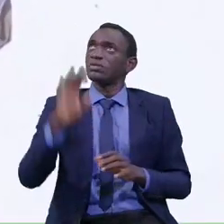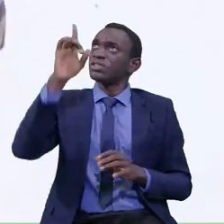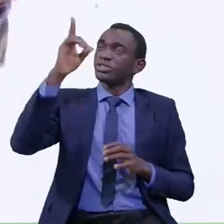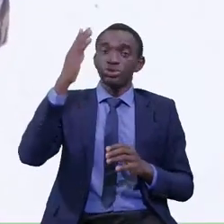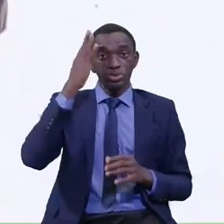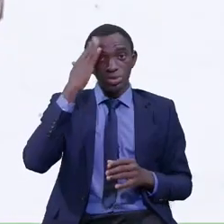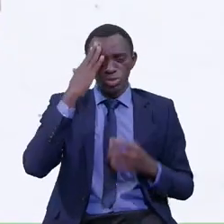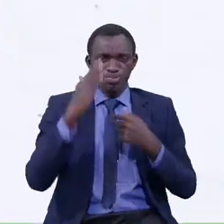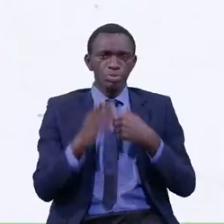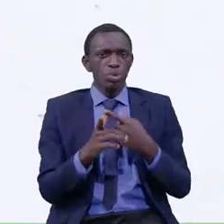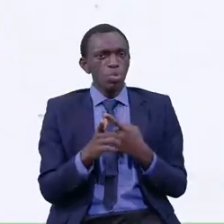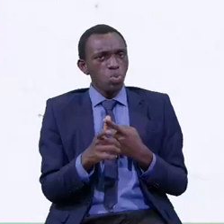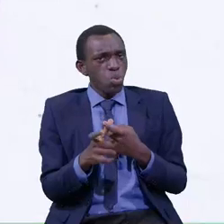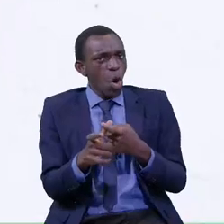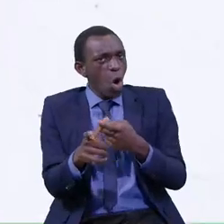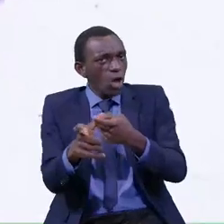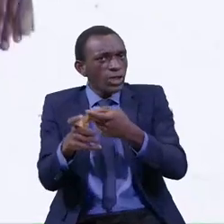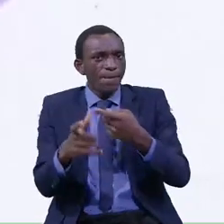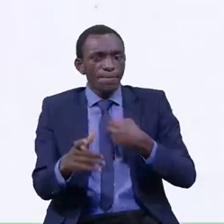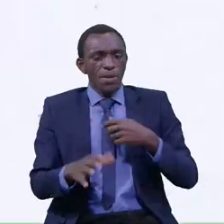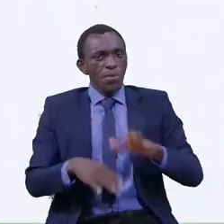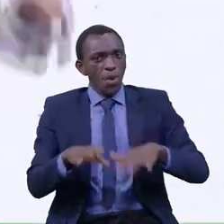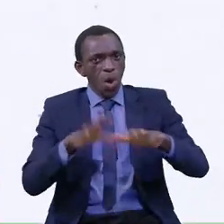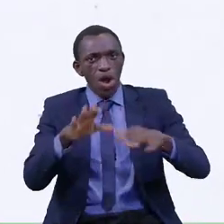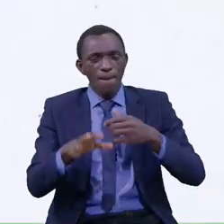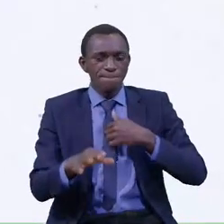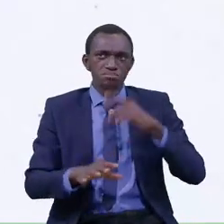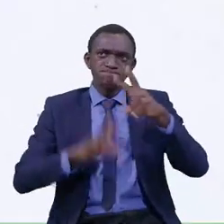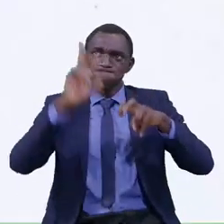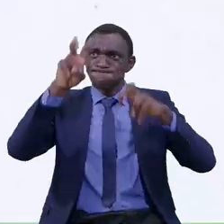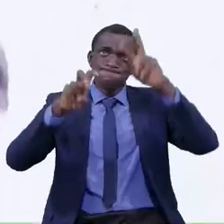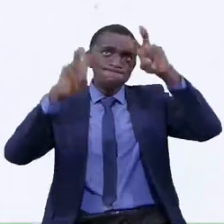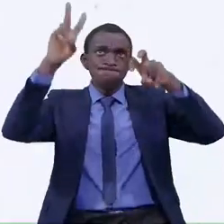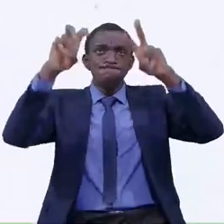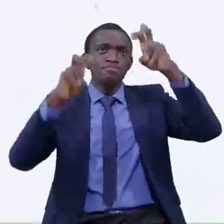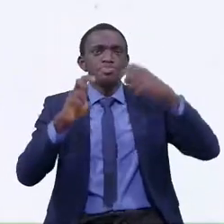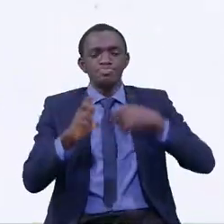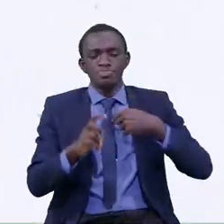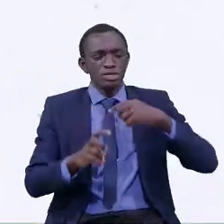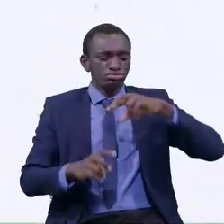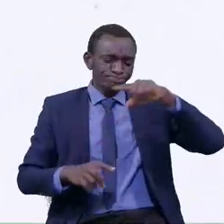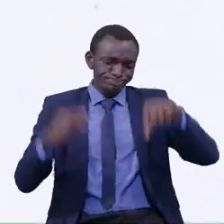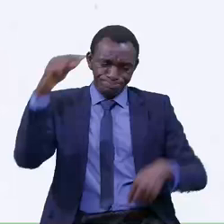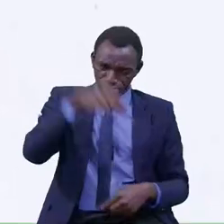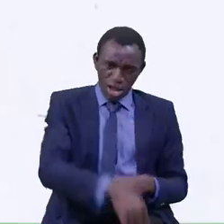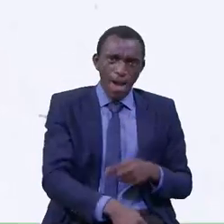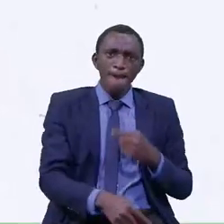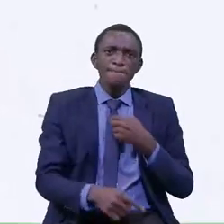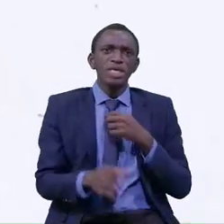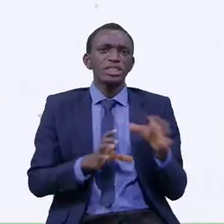que j'ai couru, j'ai travaillé, j'ai couru, j'ai fait beaucoup de choses. Il